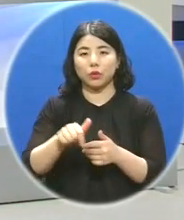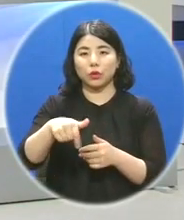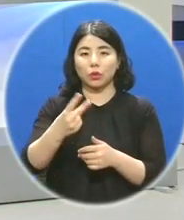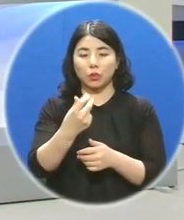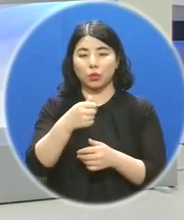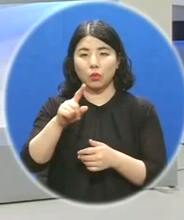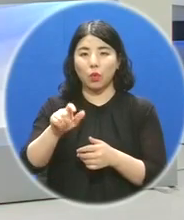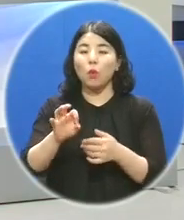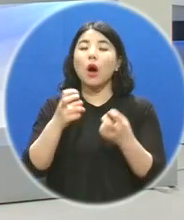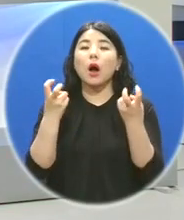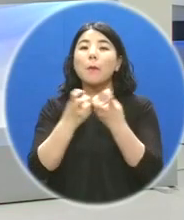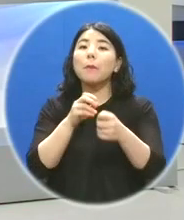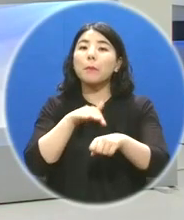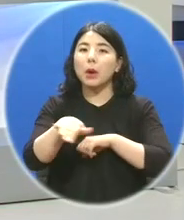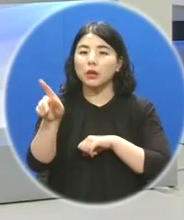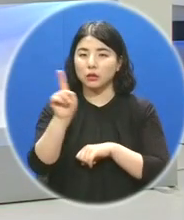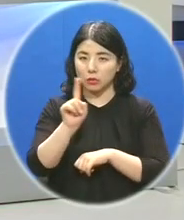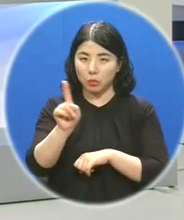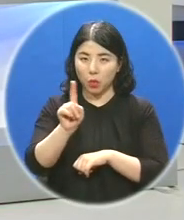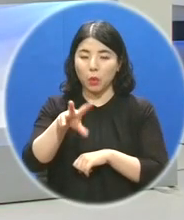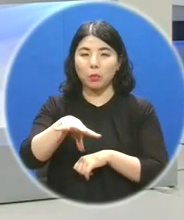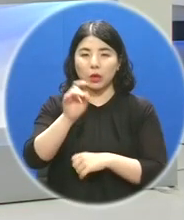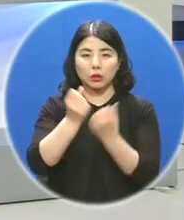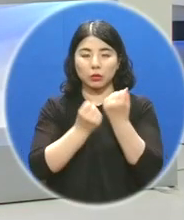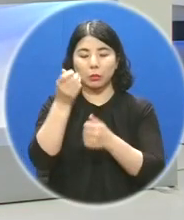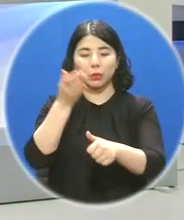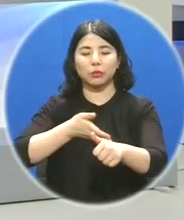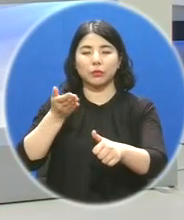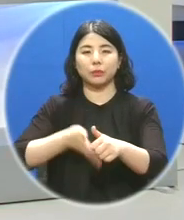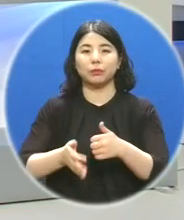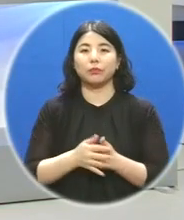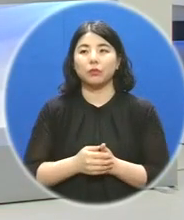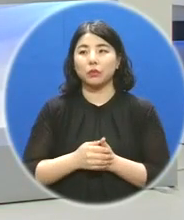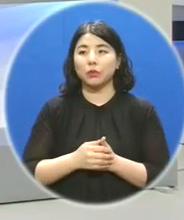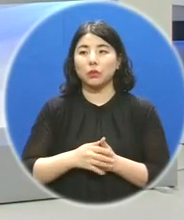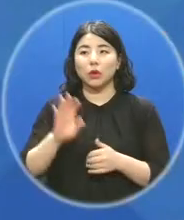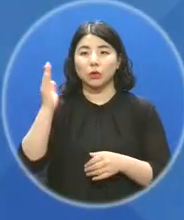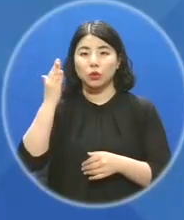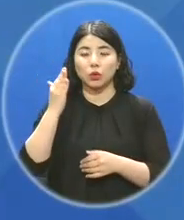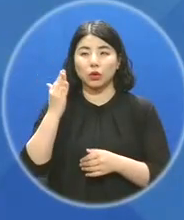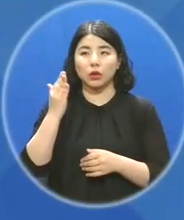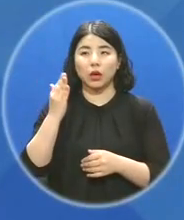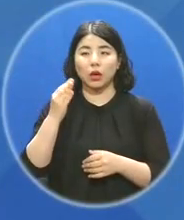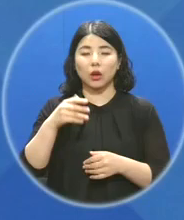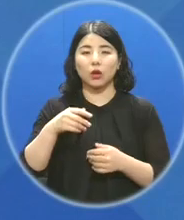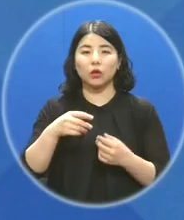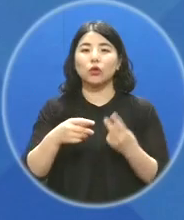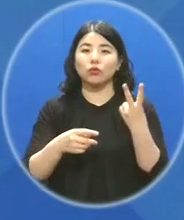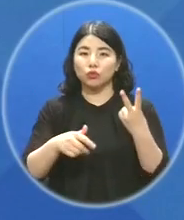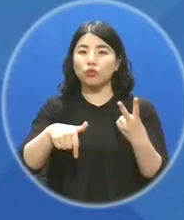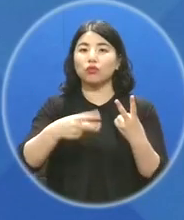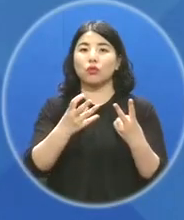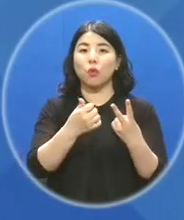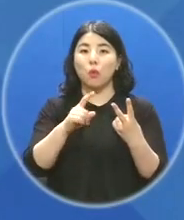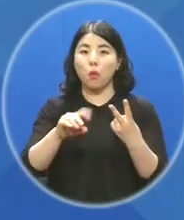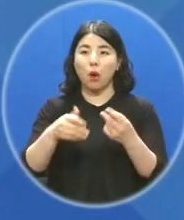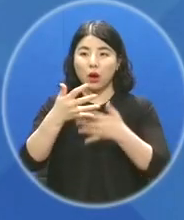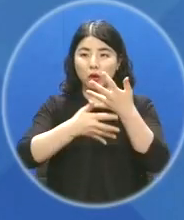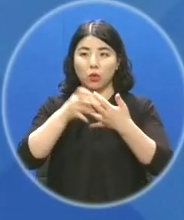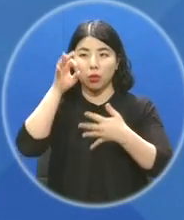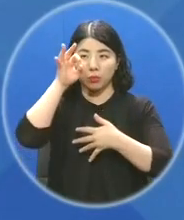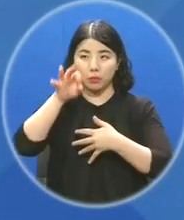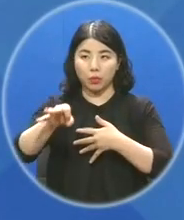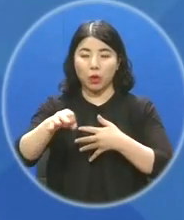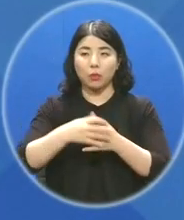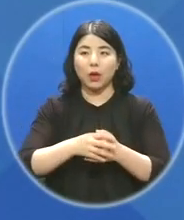선출 방식이란 과연 어떤 방식인가 먼저 설명을 좀 해주실까요? 예, 최근에 그 두 교황이라는 영화에서 보면요. 이게